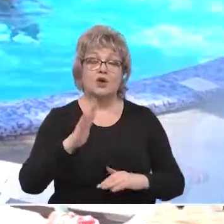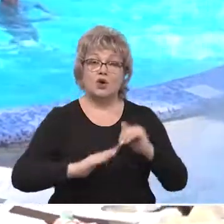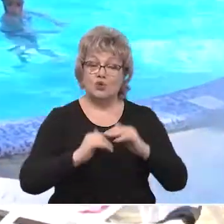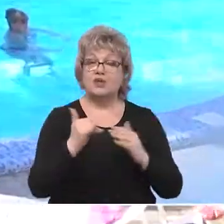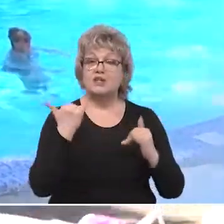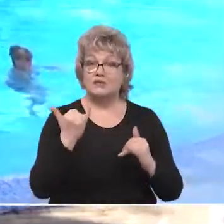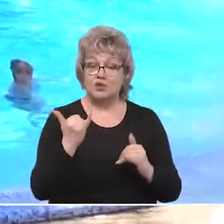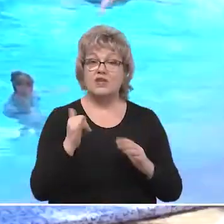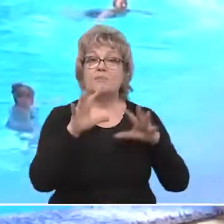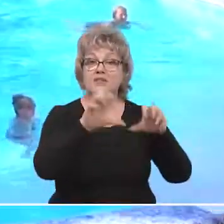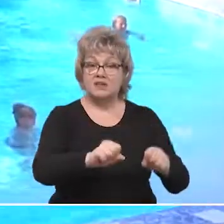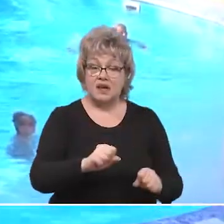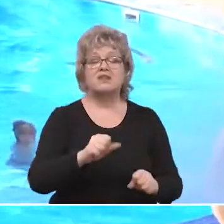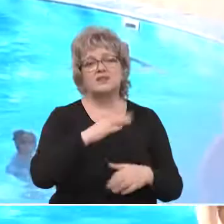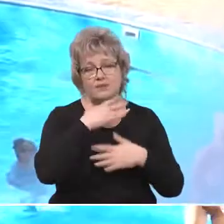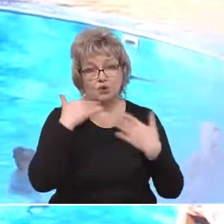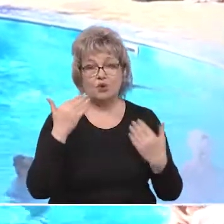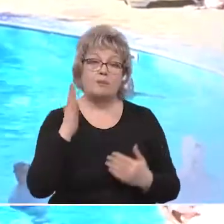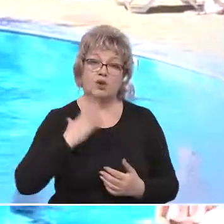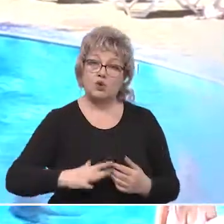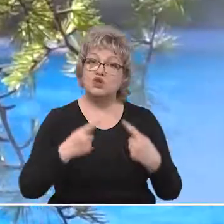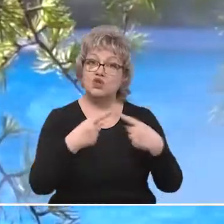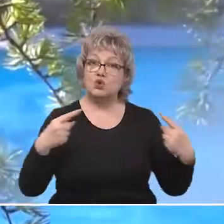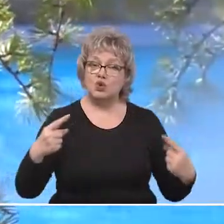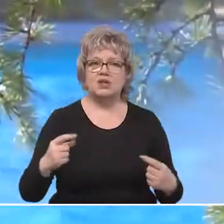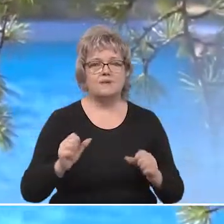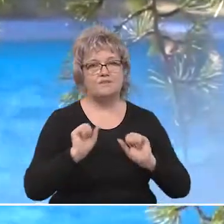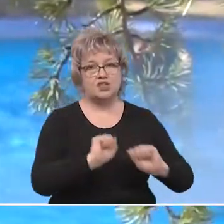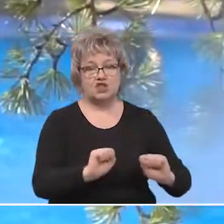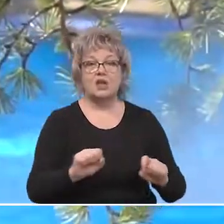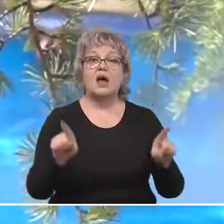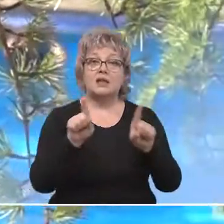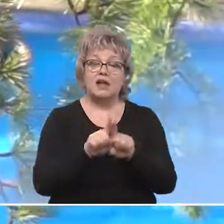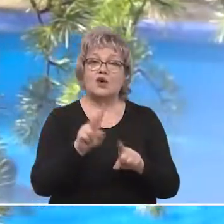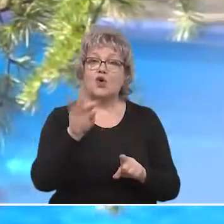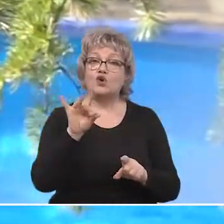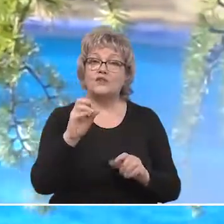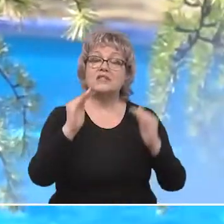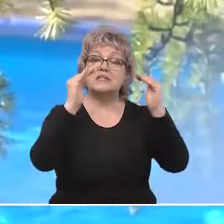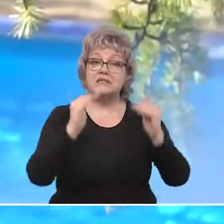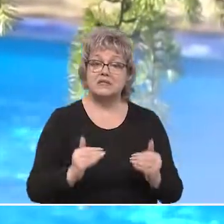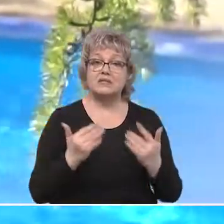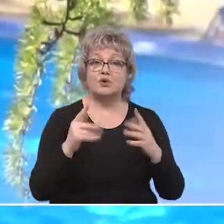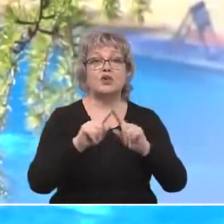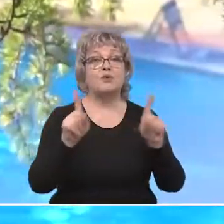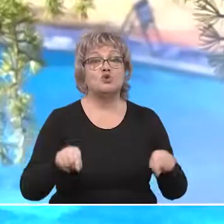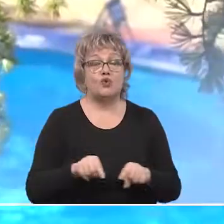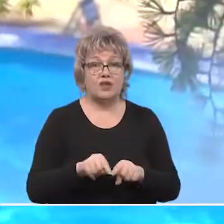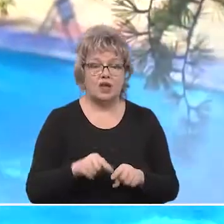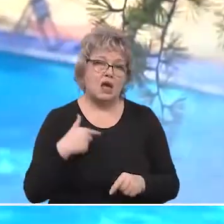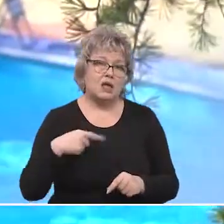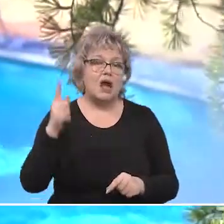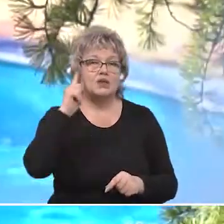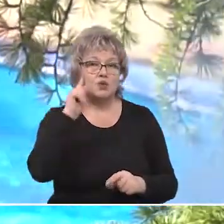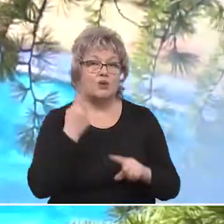Впрочем, и сегодня посягательств со стороны немало. Приходится и другие вызовы держать. Так коронавирус снизил спрос на путевки.